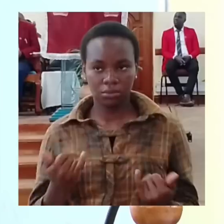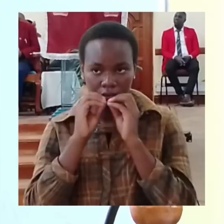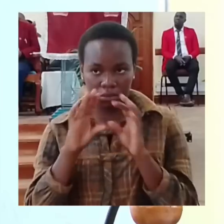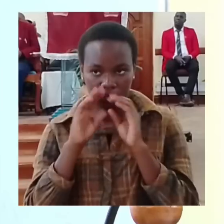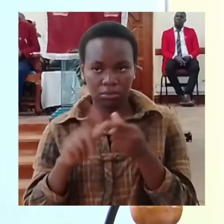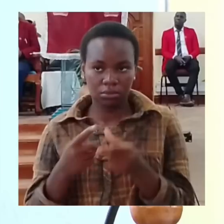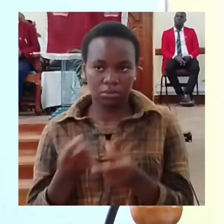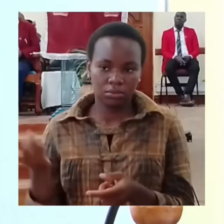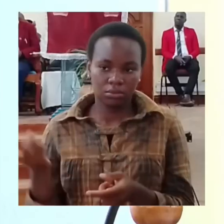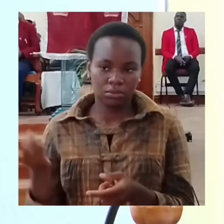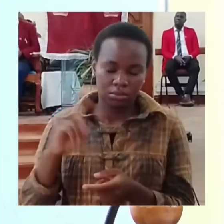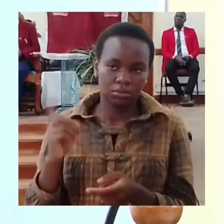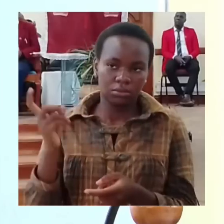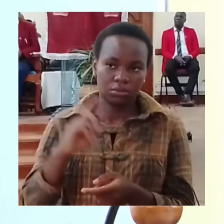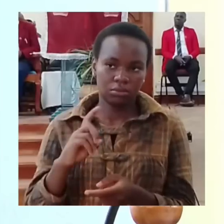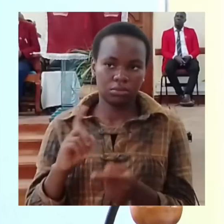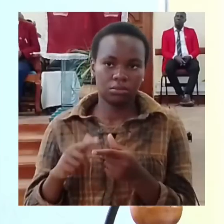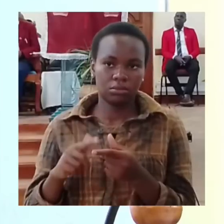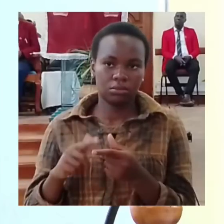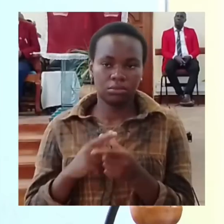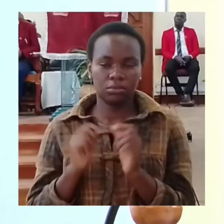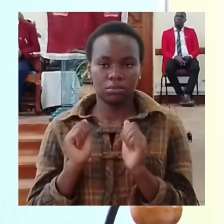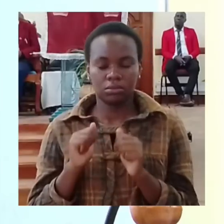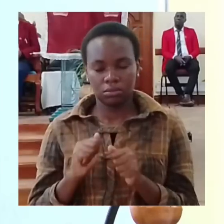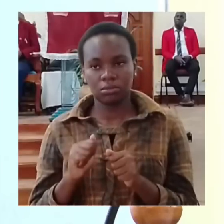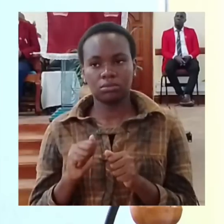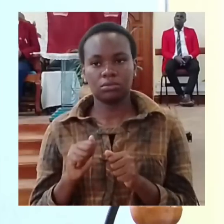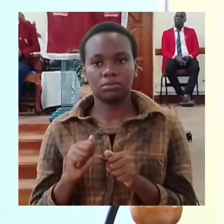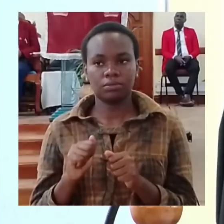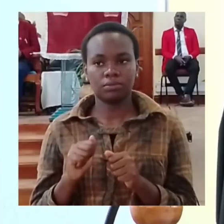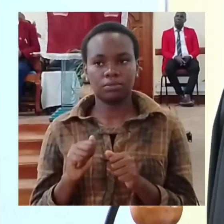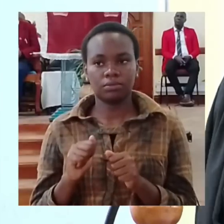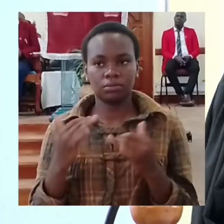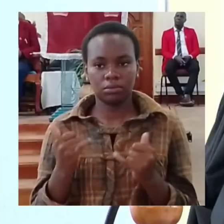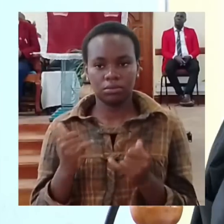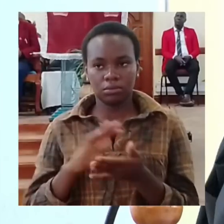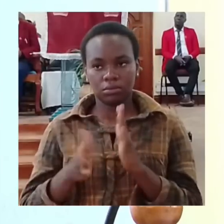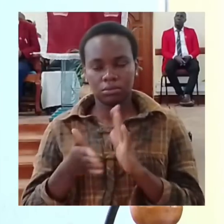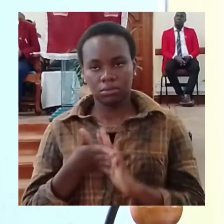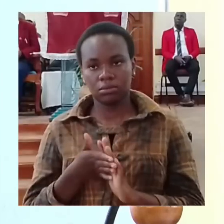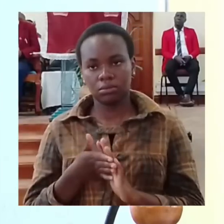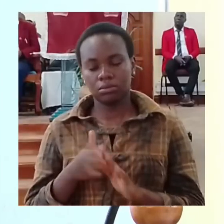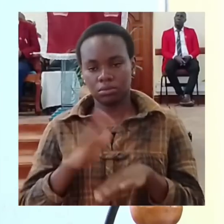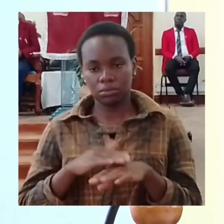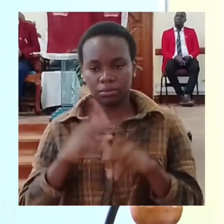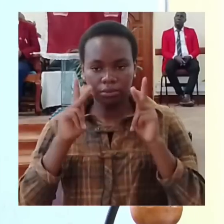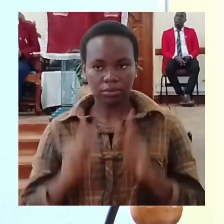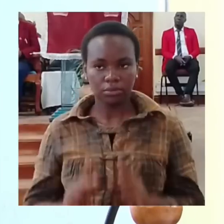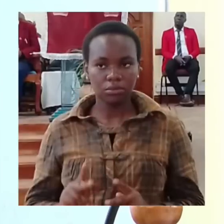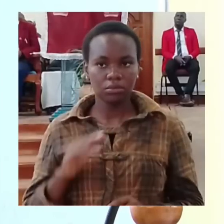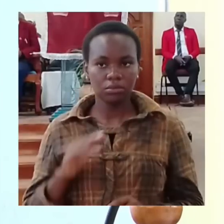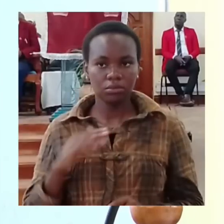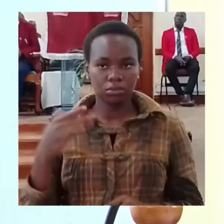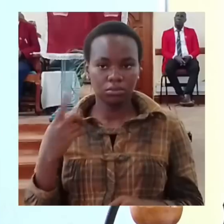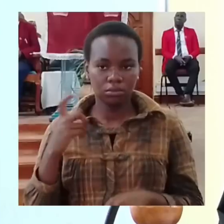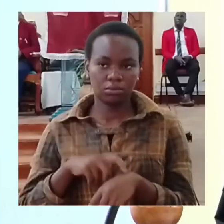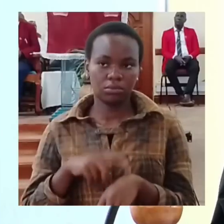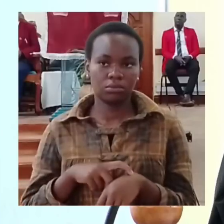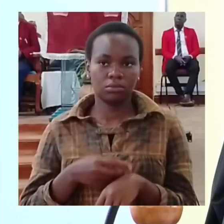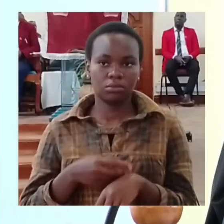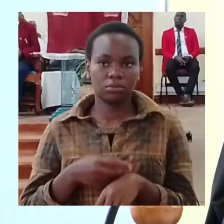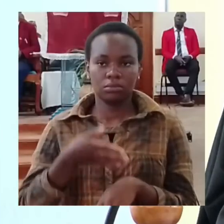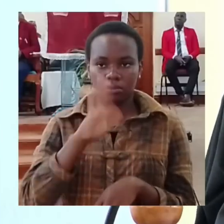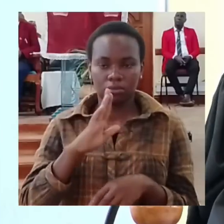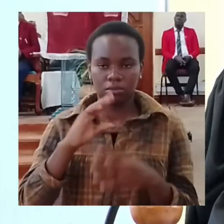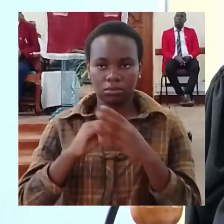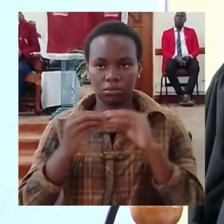Rekei kĩrathimo gitu gĩtigatũtue ta Saũlũ, gĩtũtue ta Daudi. Hĩndĩ ciothe tugage nyũmbĩra